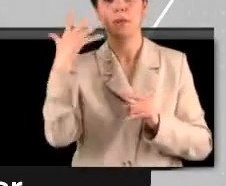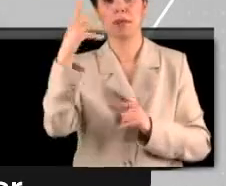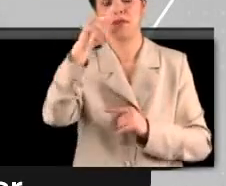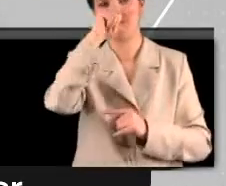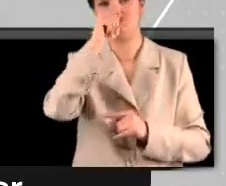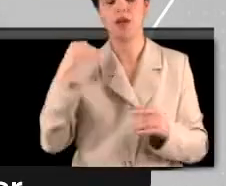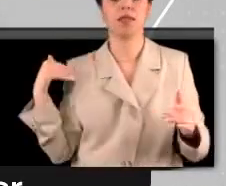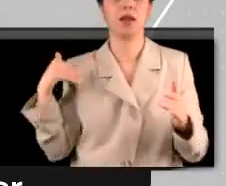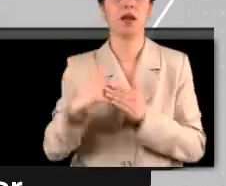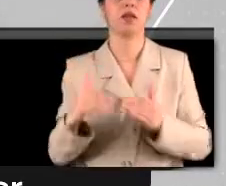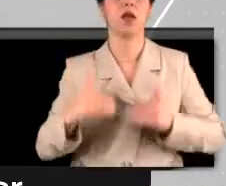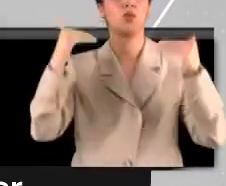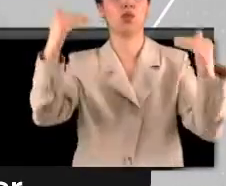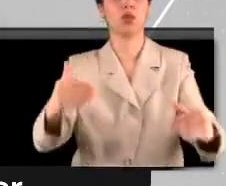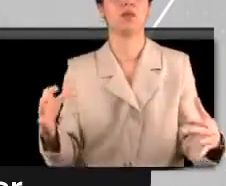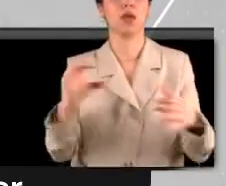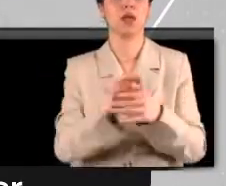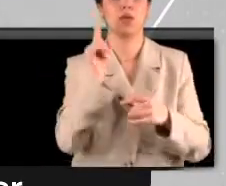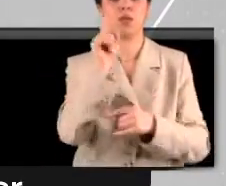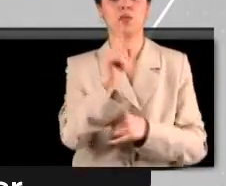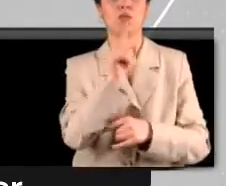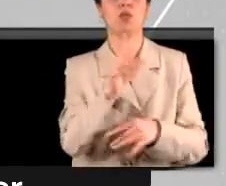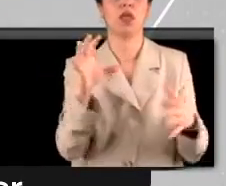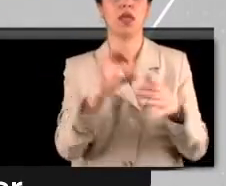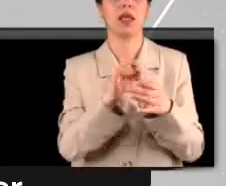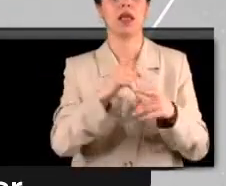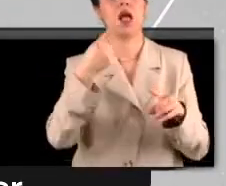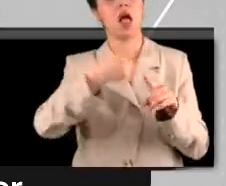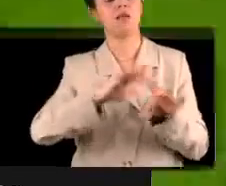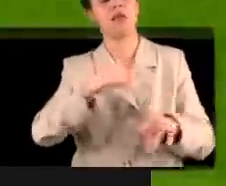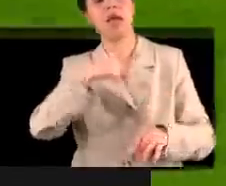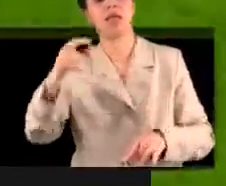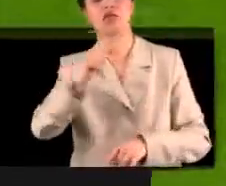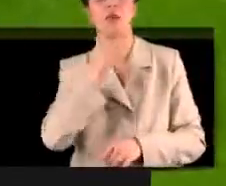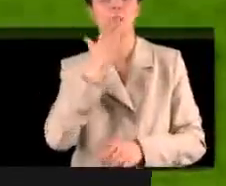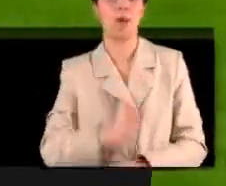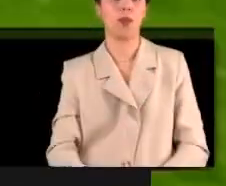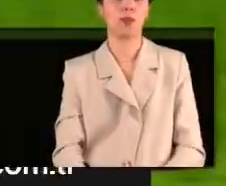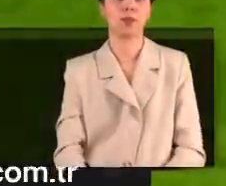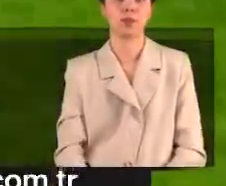Mart'a kadar uzatılmasıyla ilgili ama onunla ilgili daha bir olumlu veya olumsuz bir haber yok.